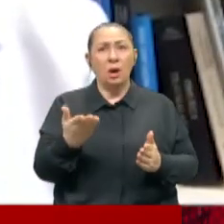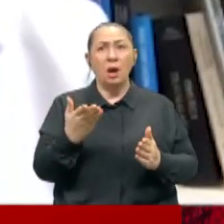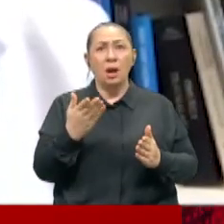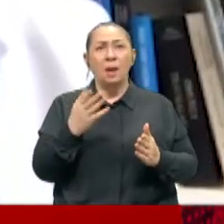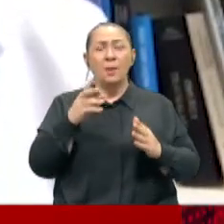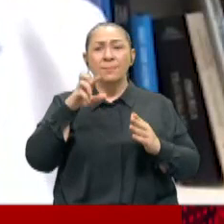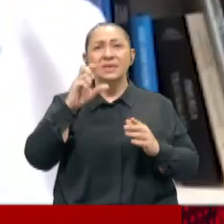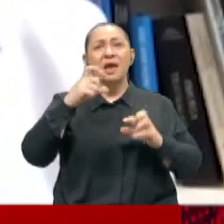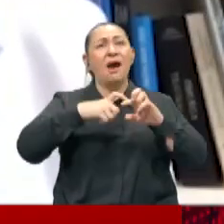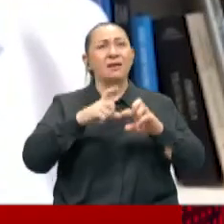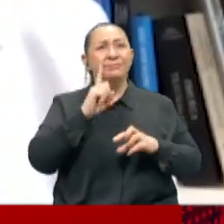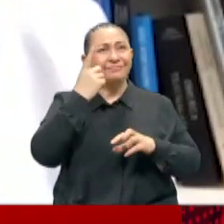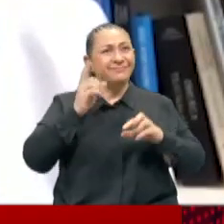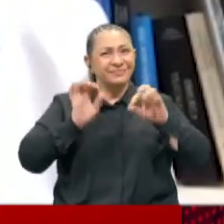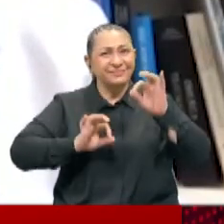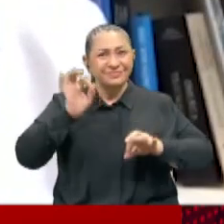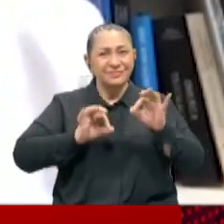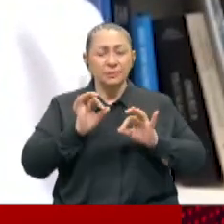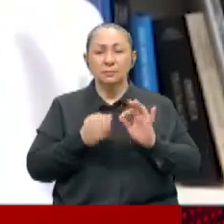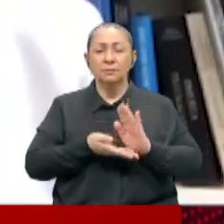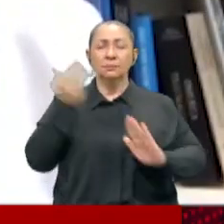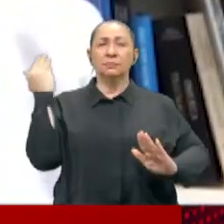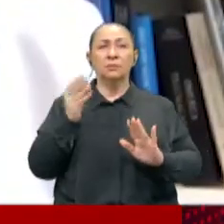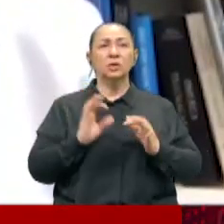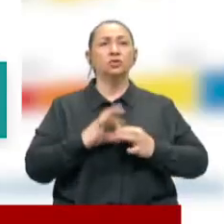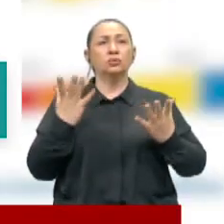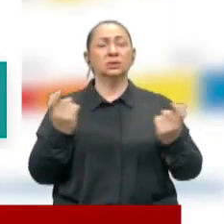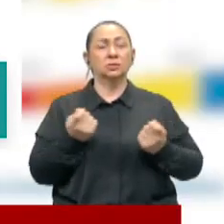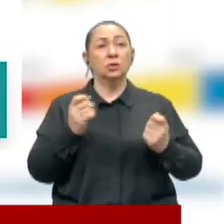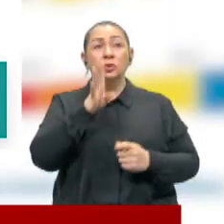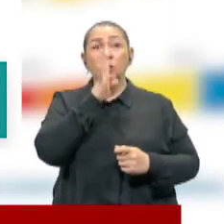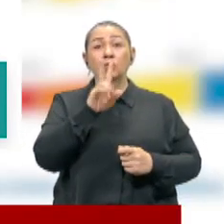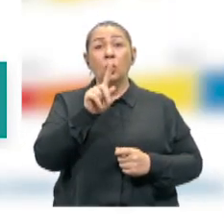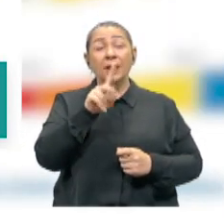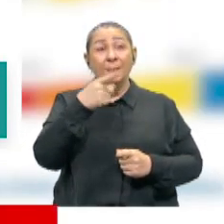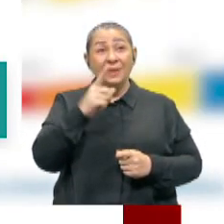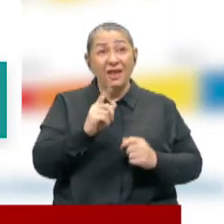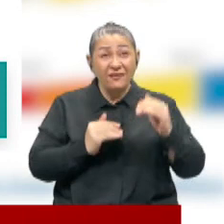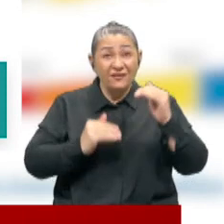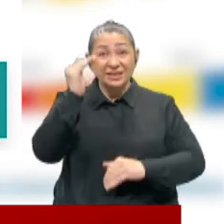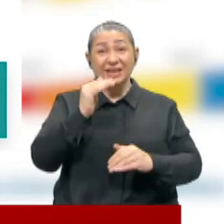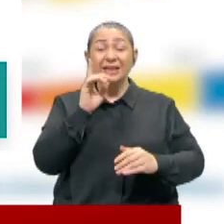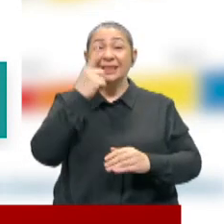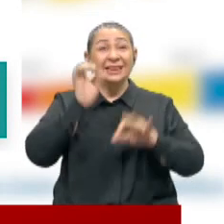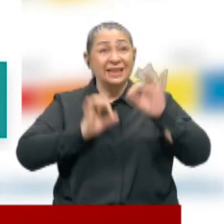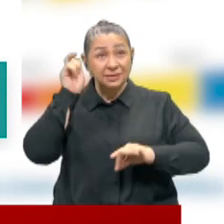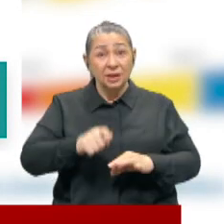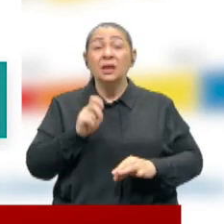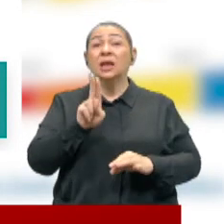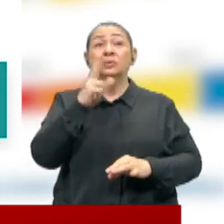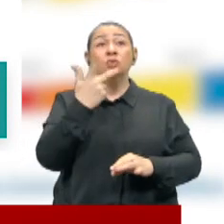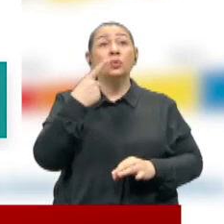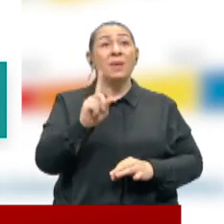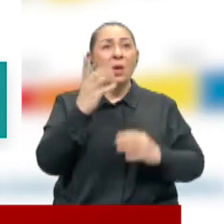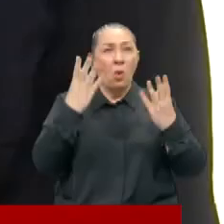nefis Eğer testlerine ortadan kaldırarak çözmeye çalıştılar 412 binden fazla test yapıldı vaka sayısı